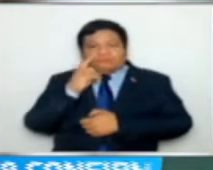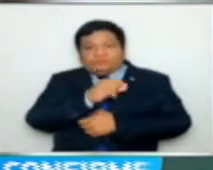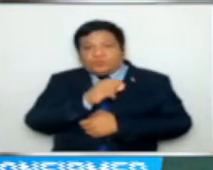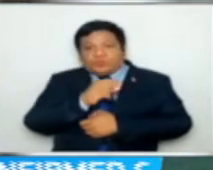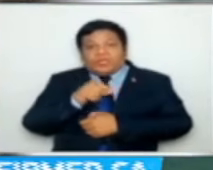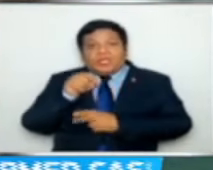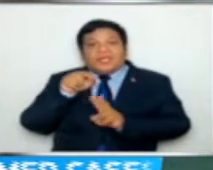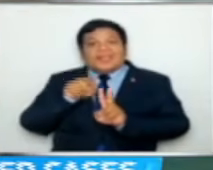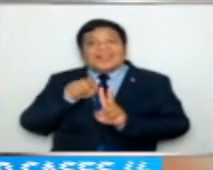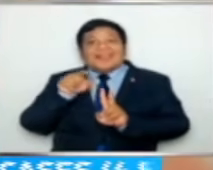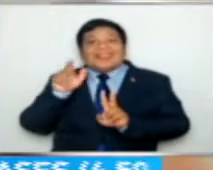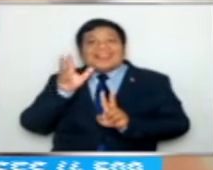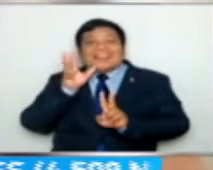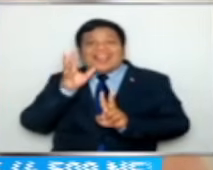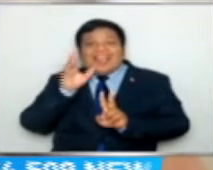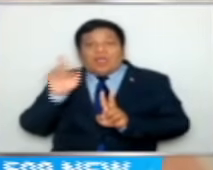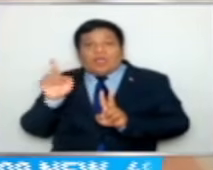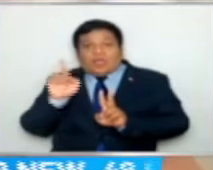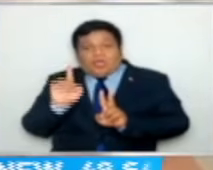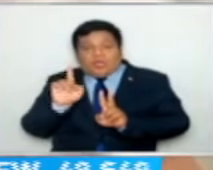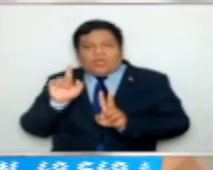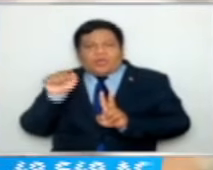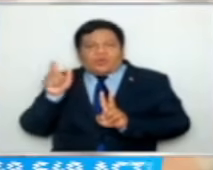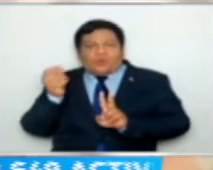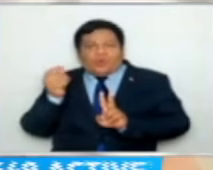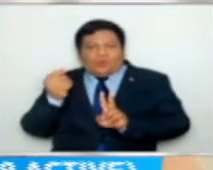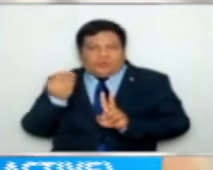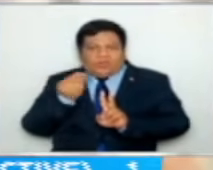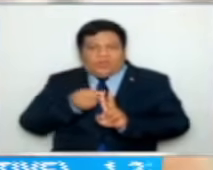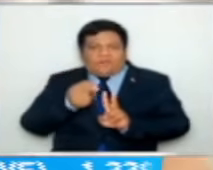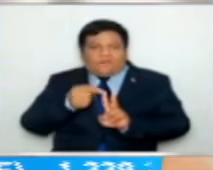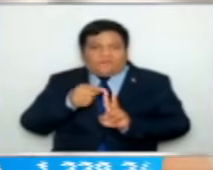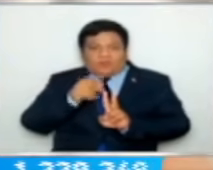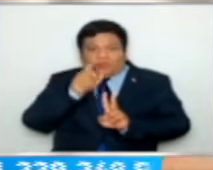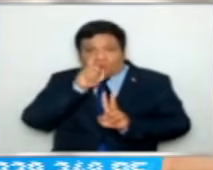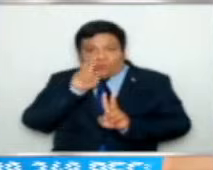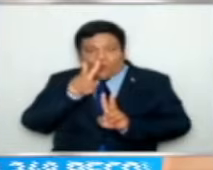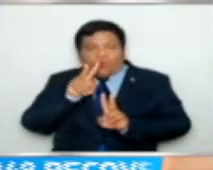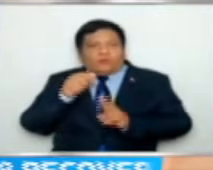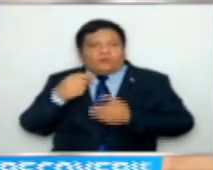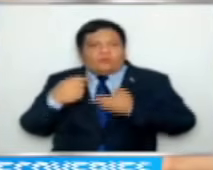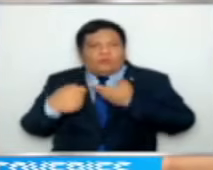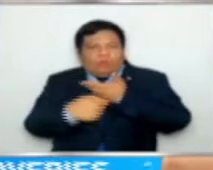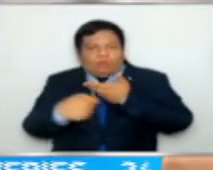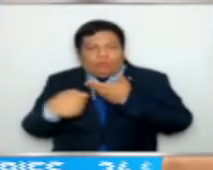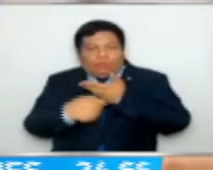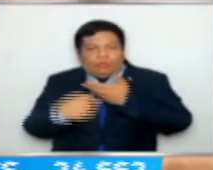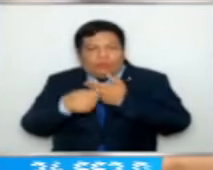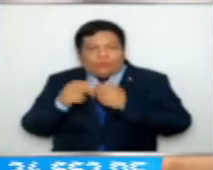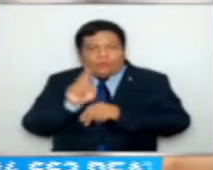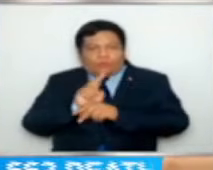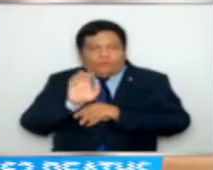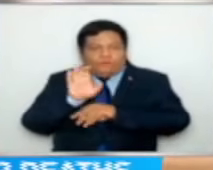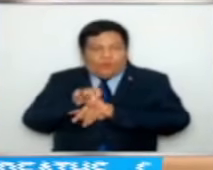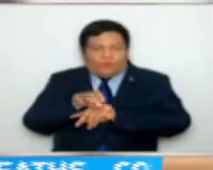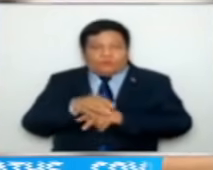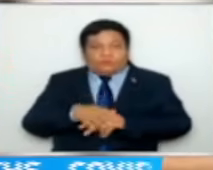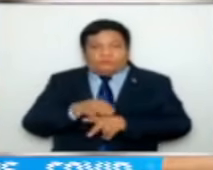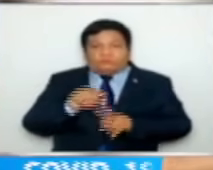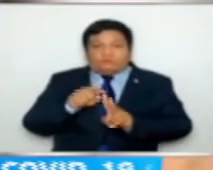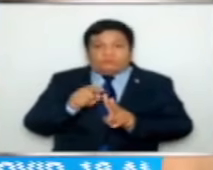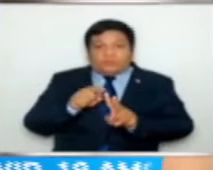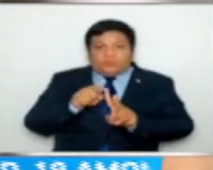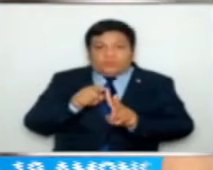para tumigil sa pag-iyak. Hindi normal ang behavior ng 2 years old na usually jolly. Nang buhatin ko siya at